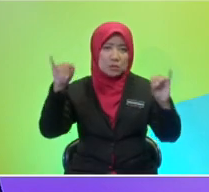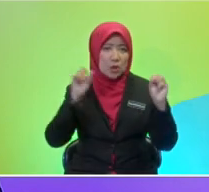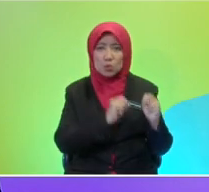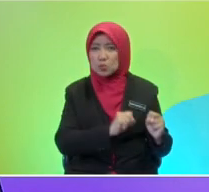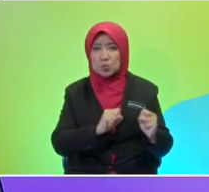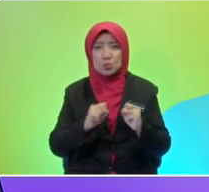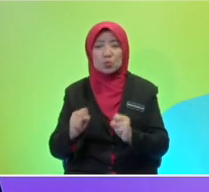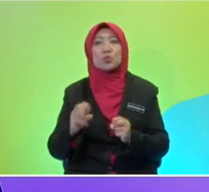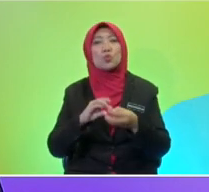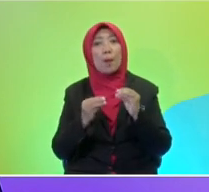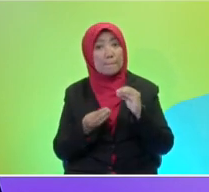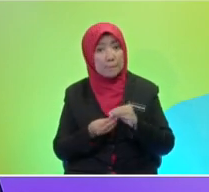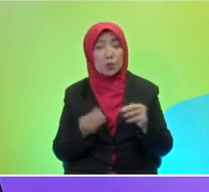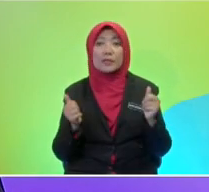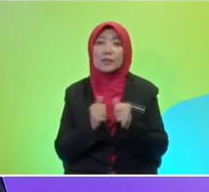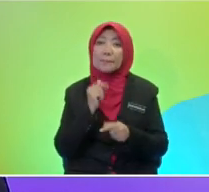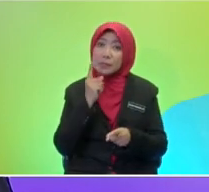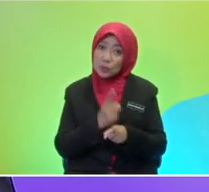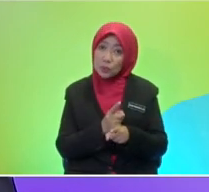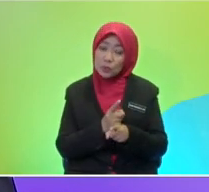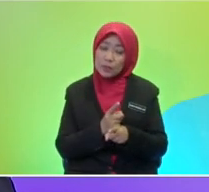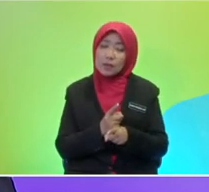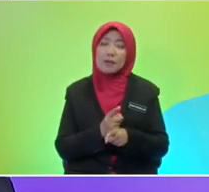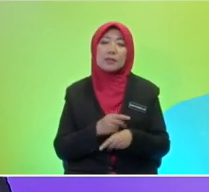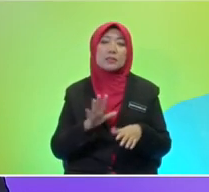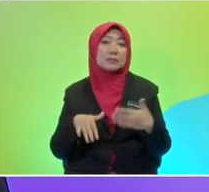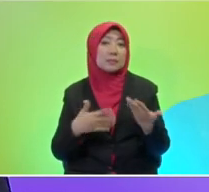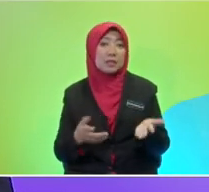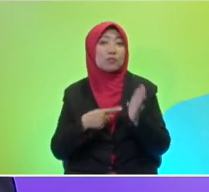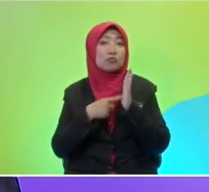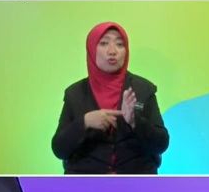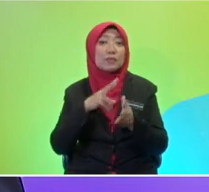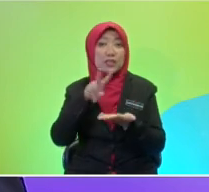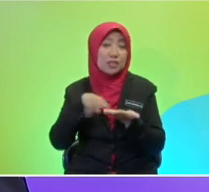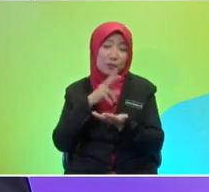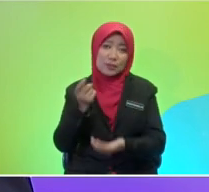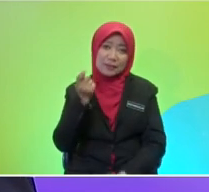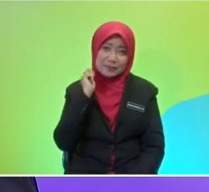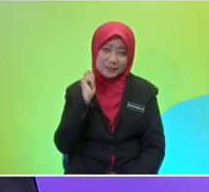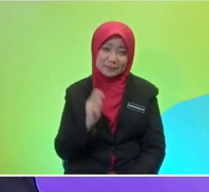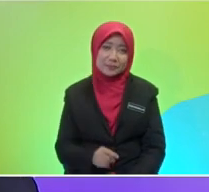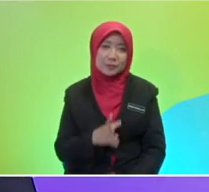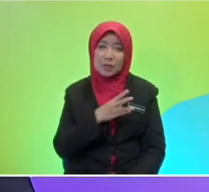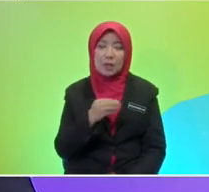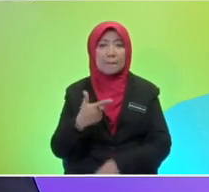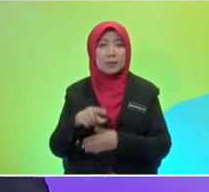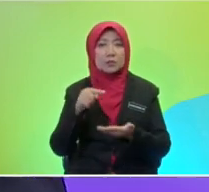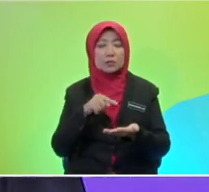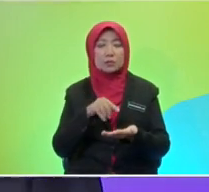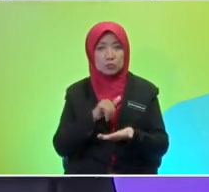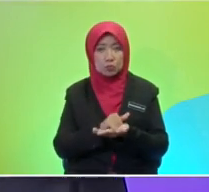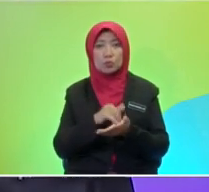numbuh tersebut dengan betul seperti mana yang ditunjukkan dalam video tadi oke dan kemudian yang ketiga